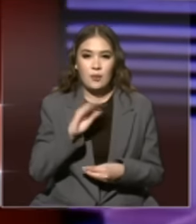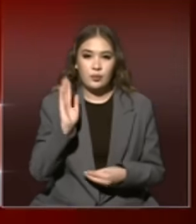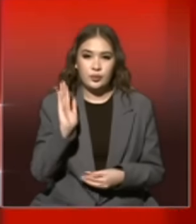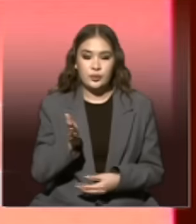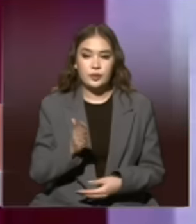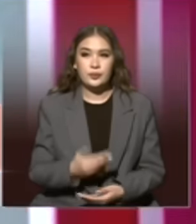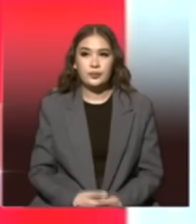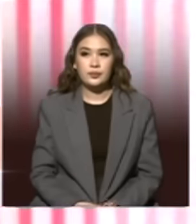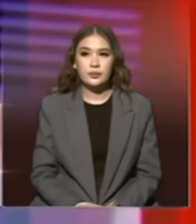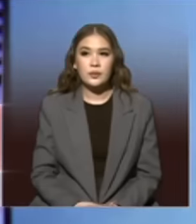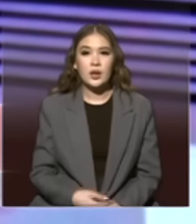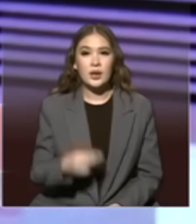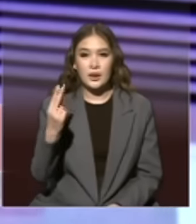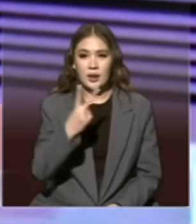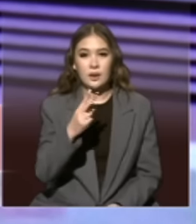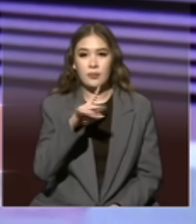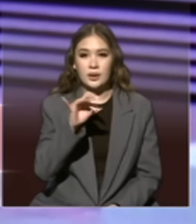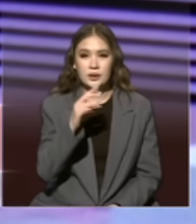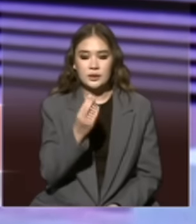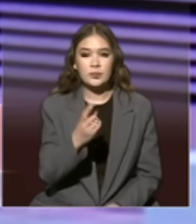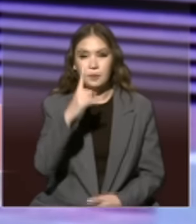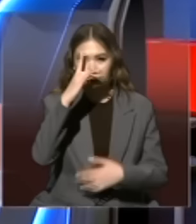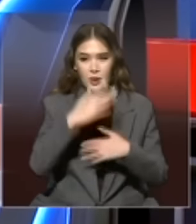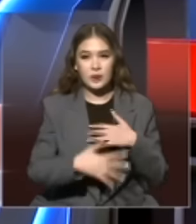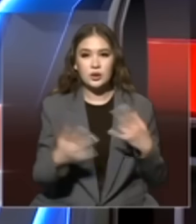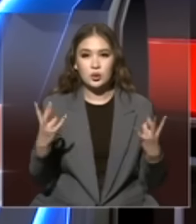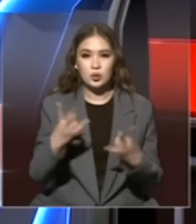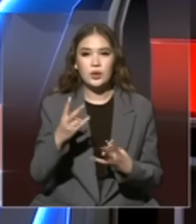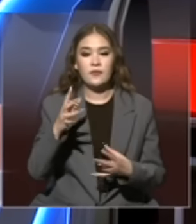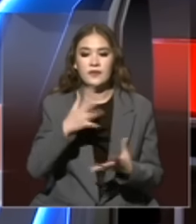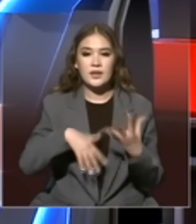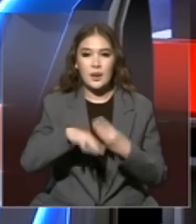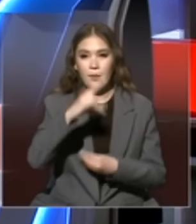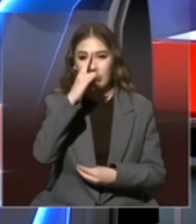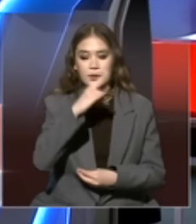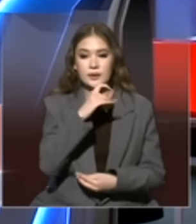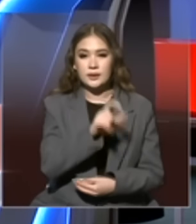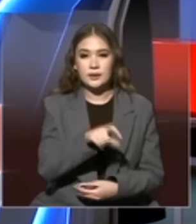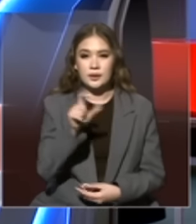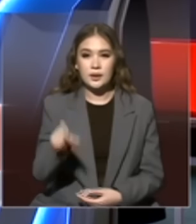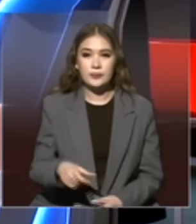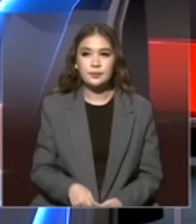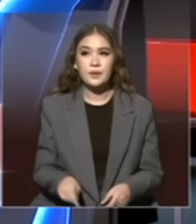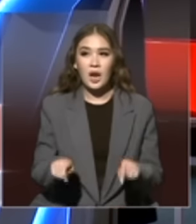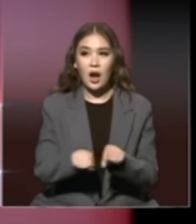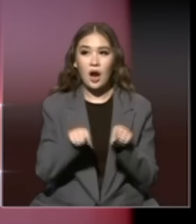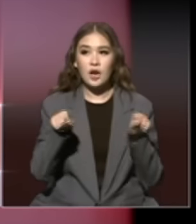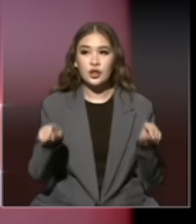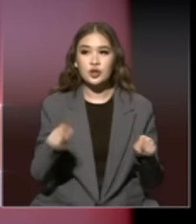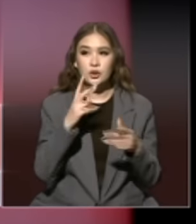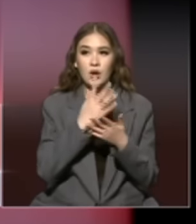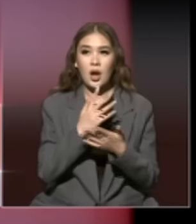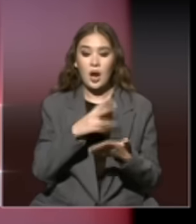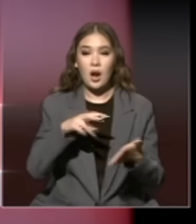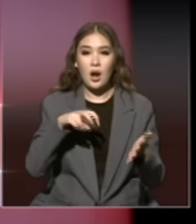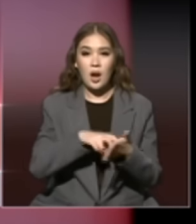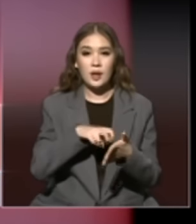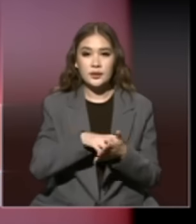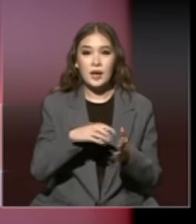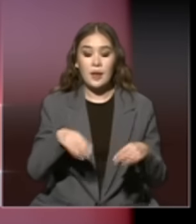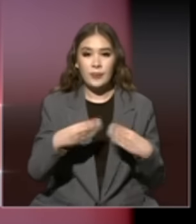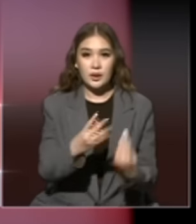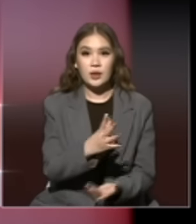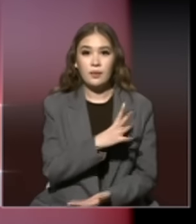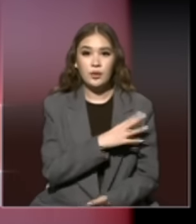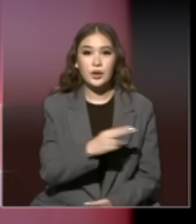екі принципті мен ойлаймын біздің Қазақстандықтар түсінген шығар. Мен сізге тағы айтайын, жаңағы ашық түрде қол хат берді ғой, жаңағы өздерінен